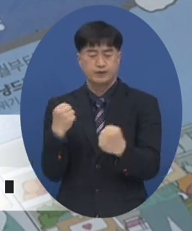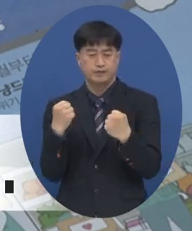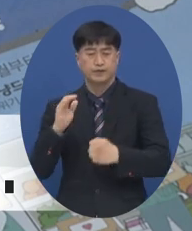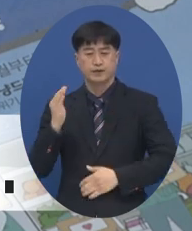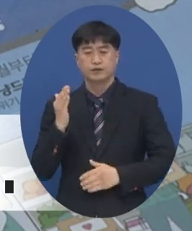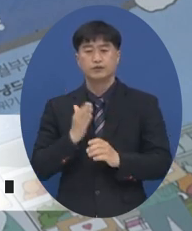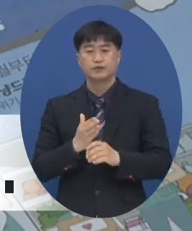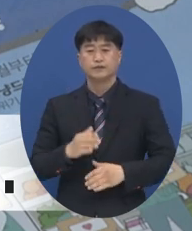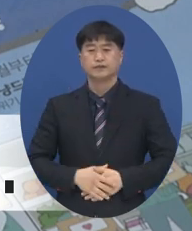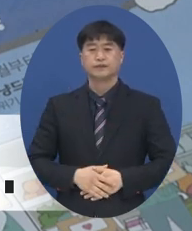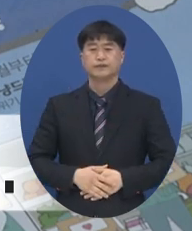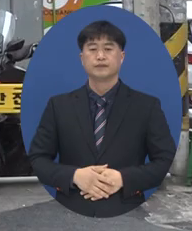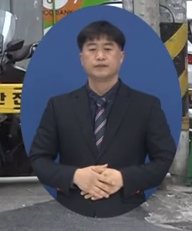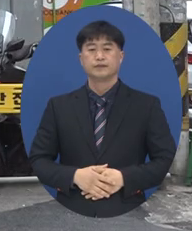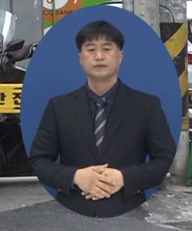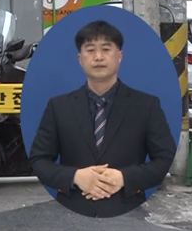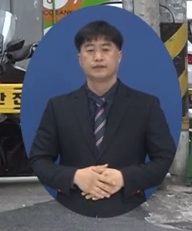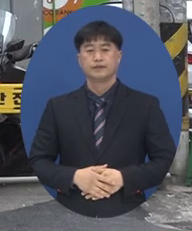함께 보시죠.